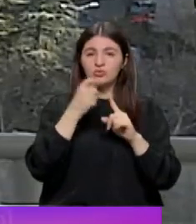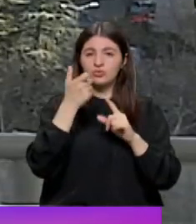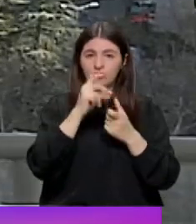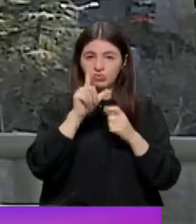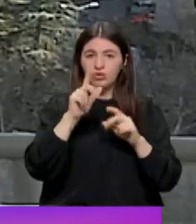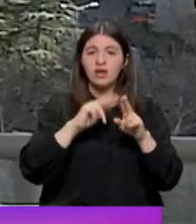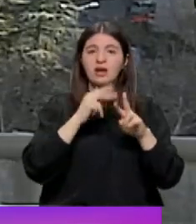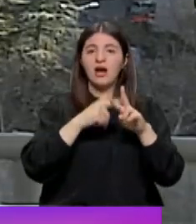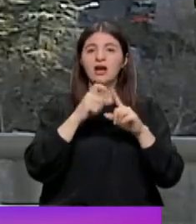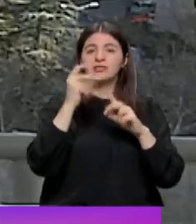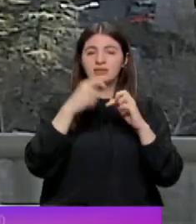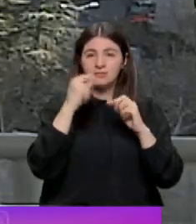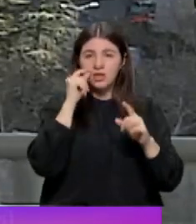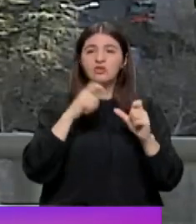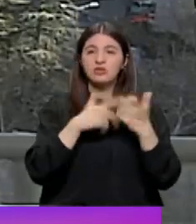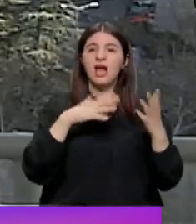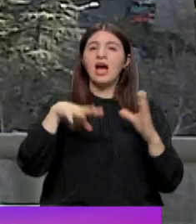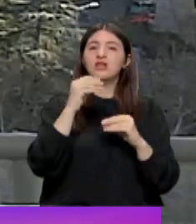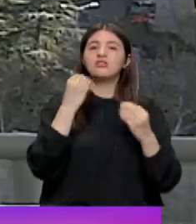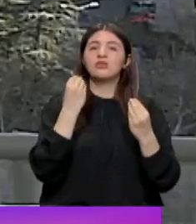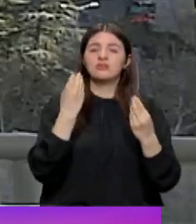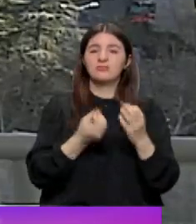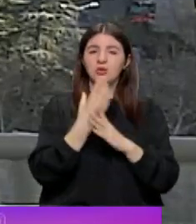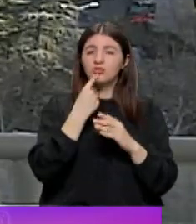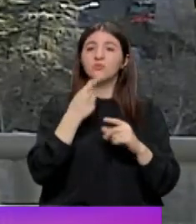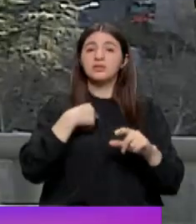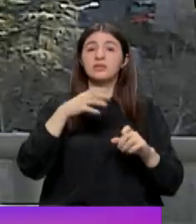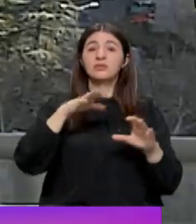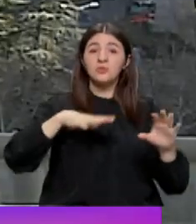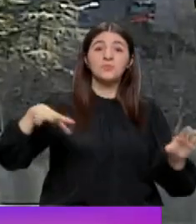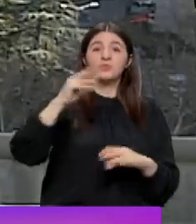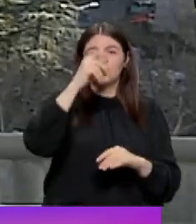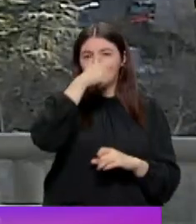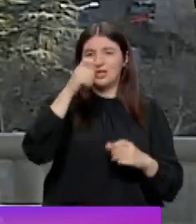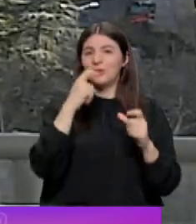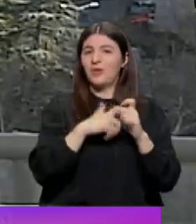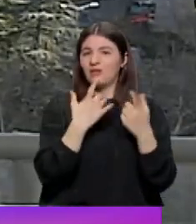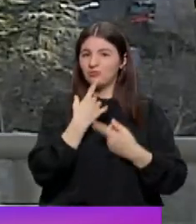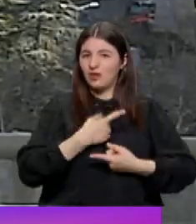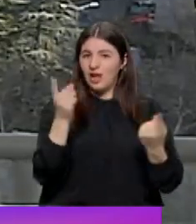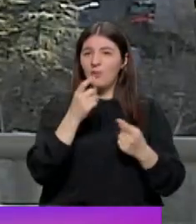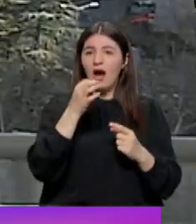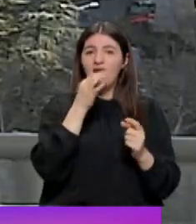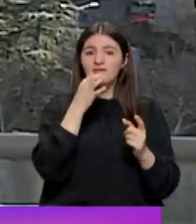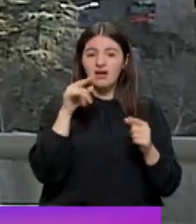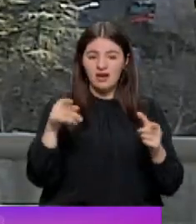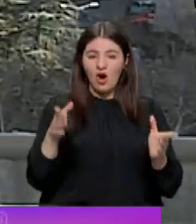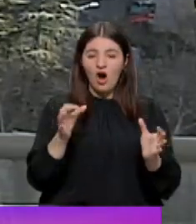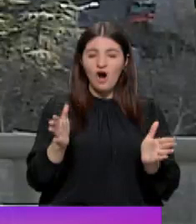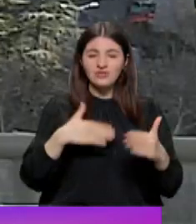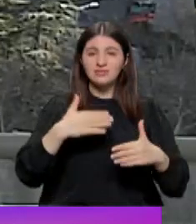bir gün olsun, güzel sabahlar. Bütün herkese, ülkemize günaydınlarımızı iletelim. Ankara büromuzun terasından